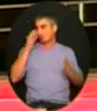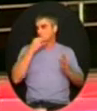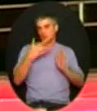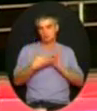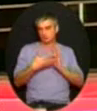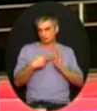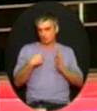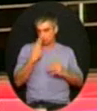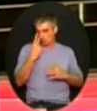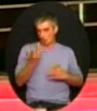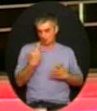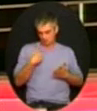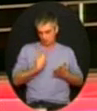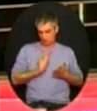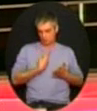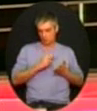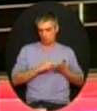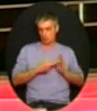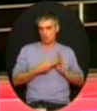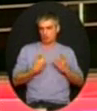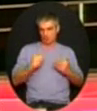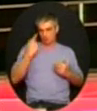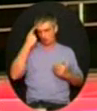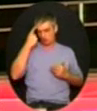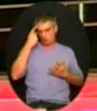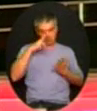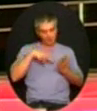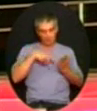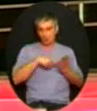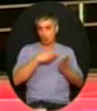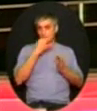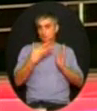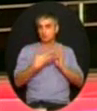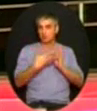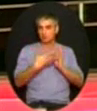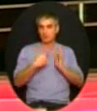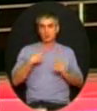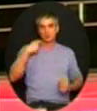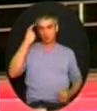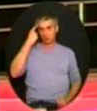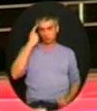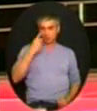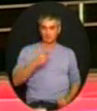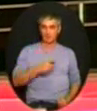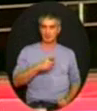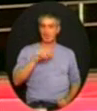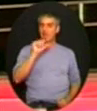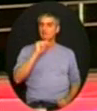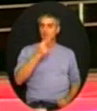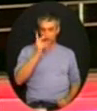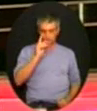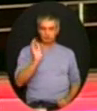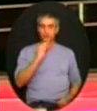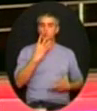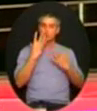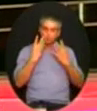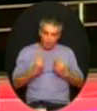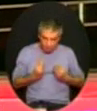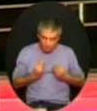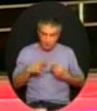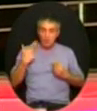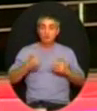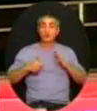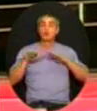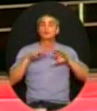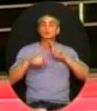אני רואה אותם, אני פוליטיקאית, אני גם יודעת לקרוא אותם. אני חושבת שלאבי גבאי יש סיכוי טוב להיות